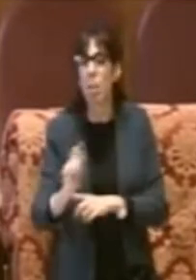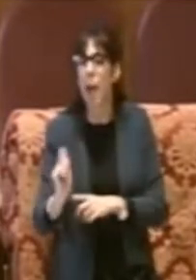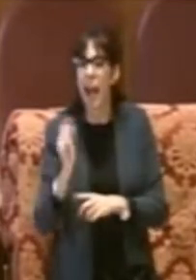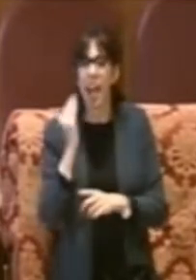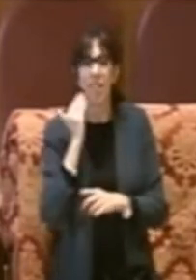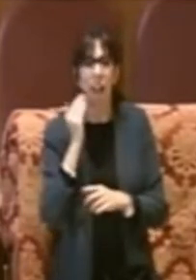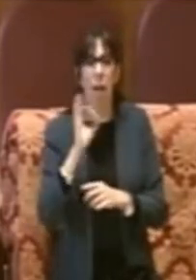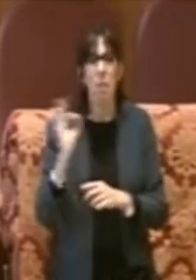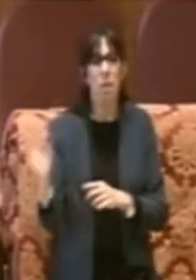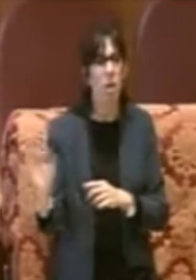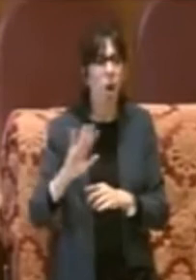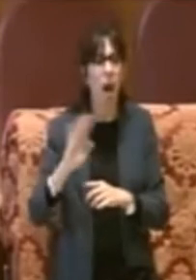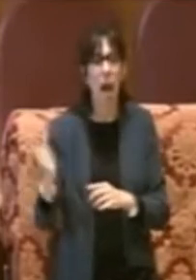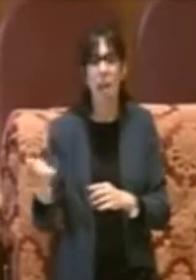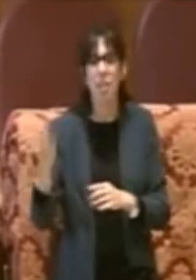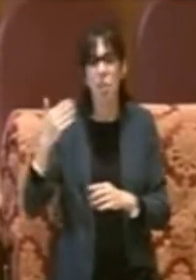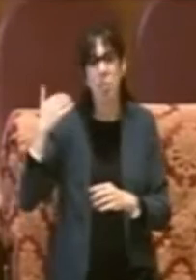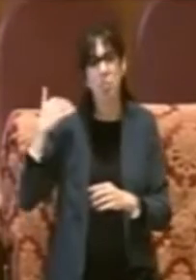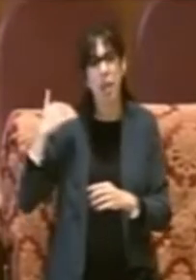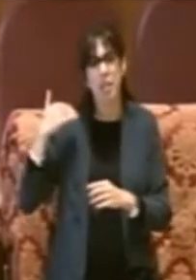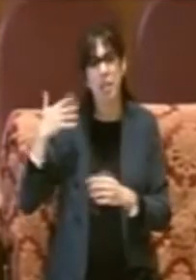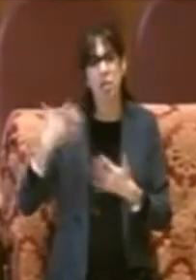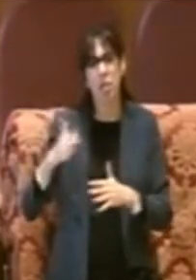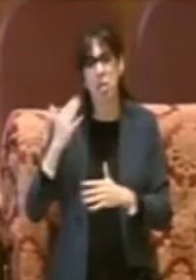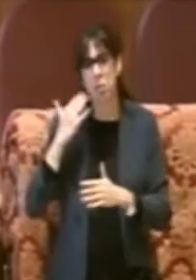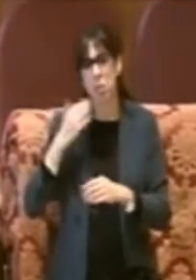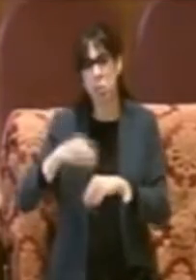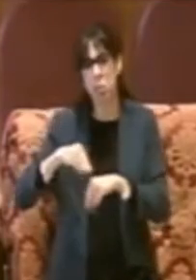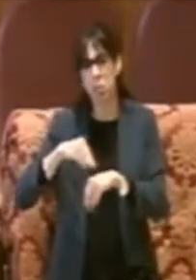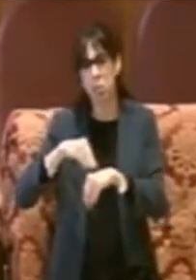pendenze che si sono accumulate nel tempo grazie